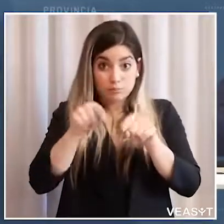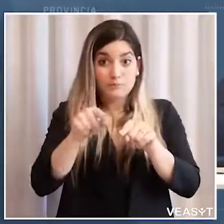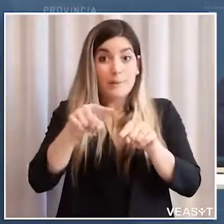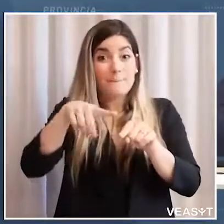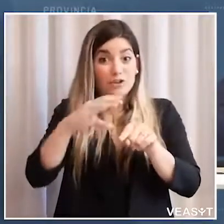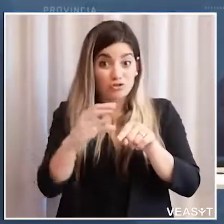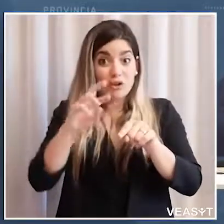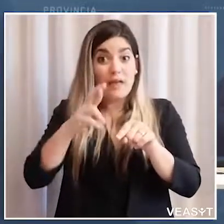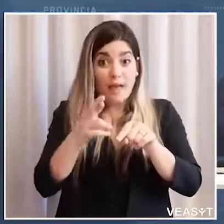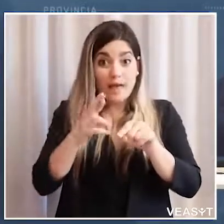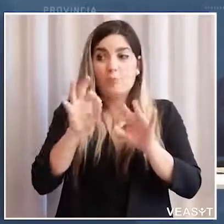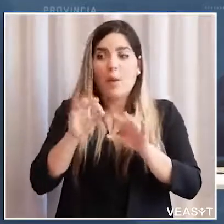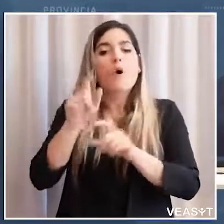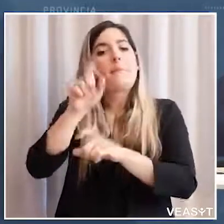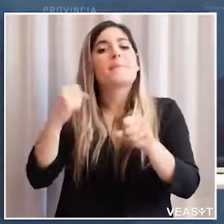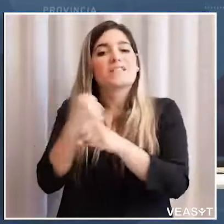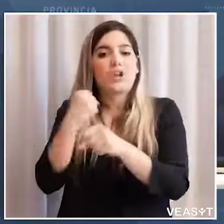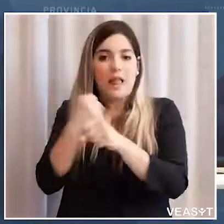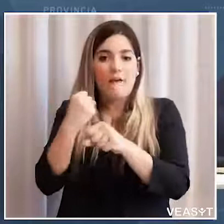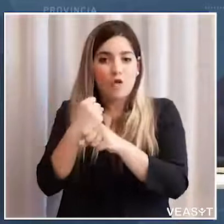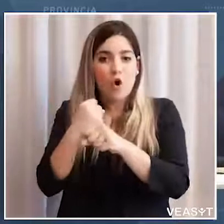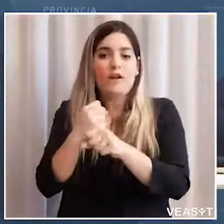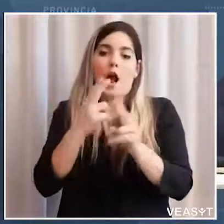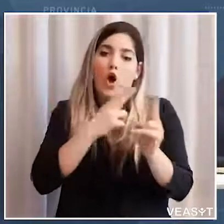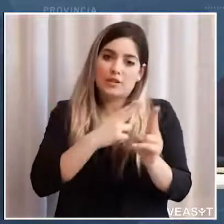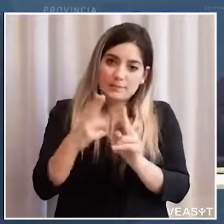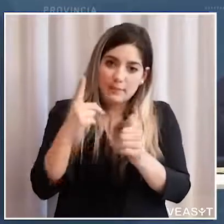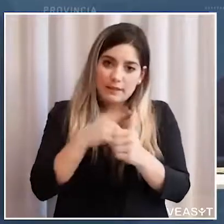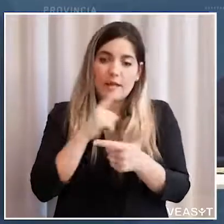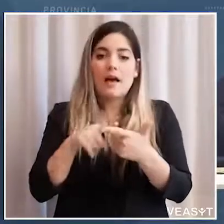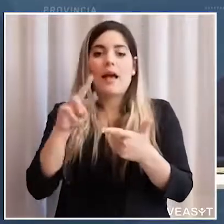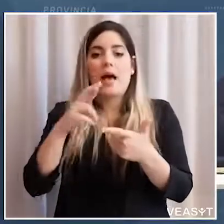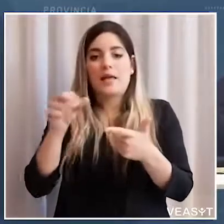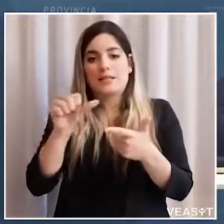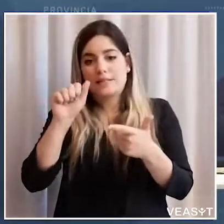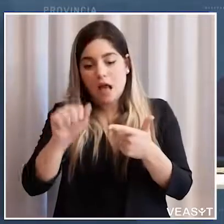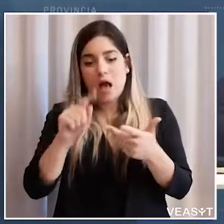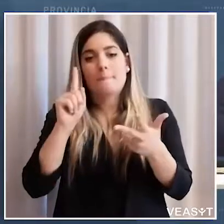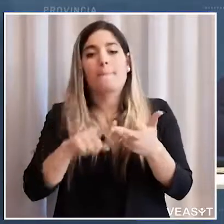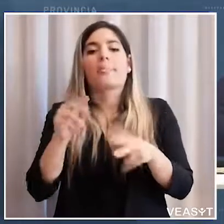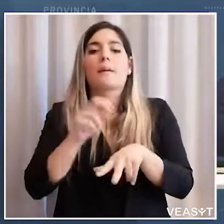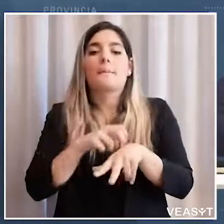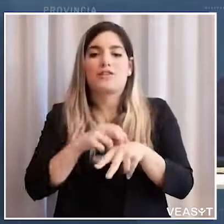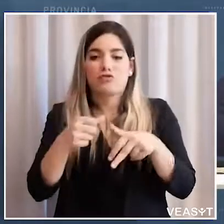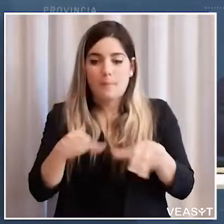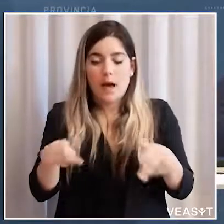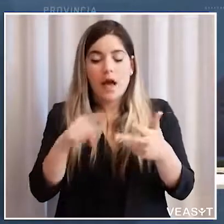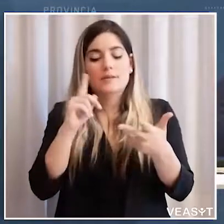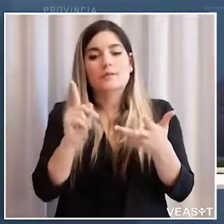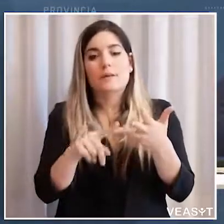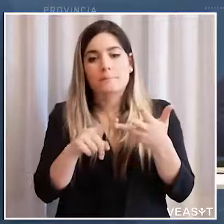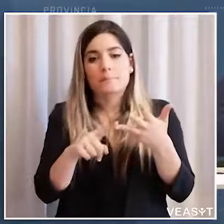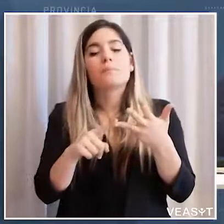questo pcr attinente per tutto il personale negli ospedali nelle rsa medici di base